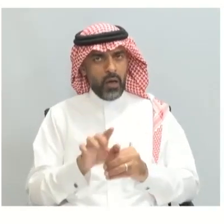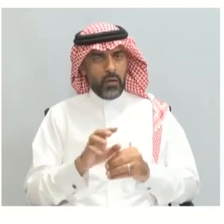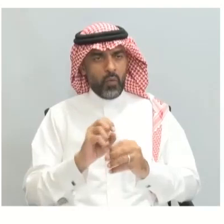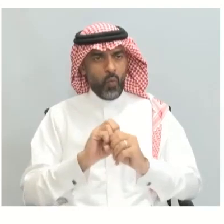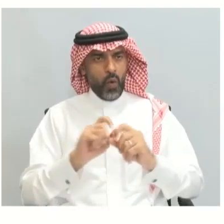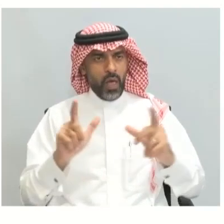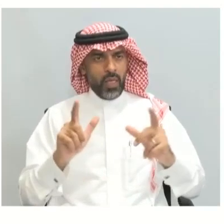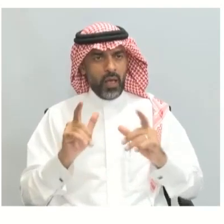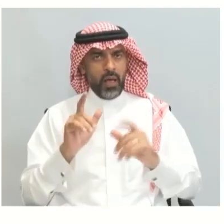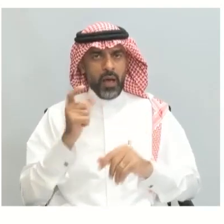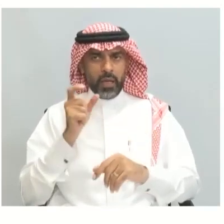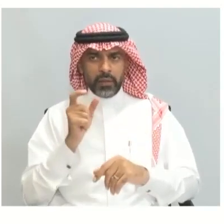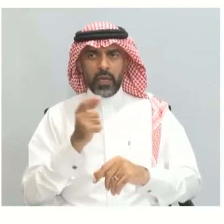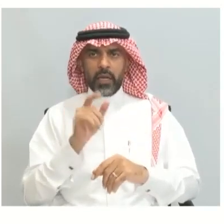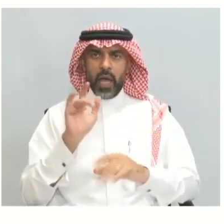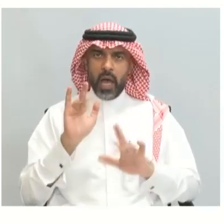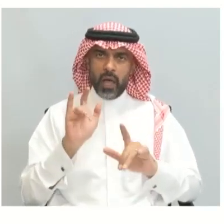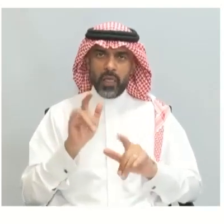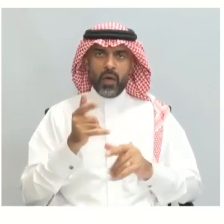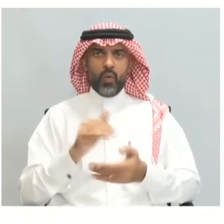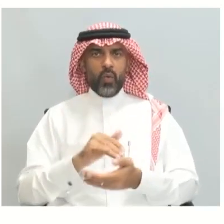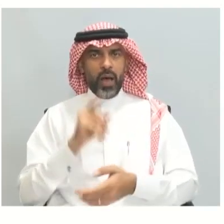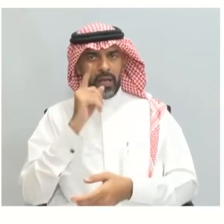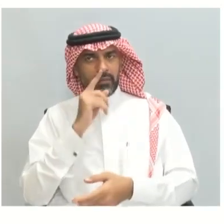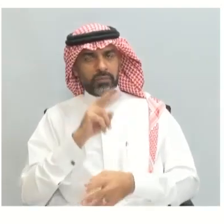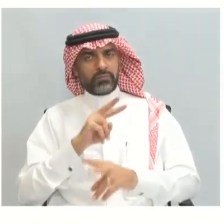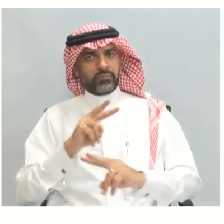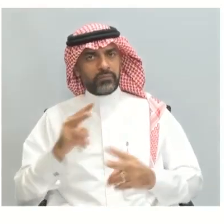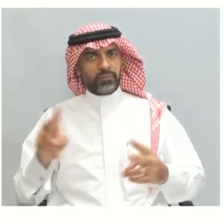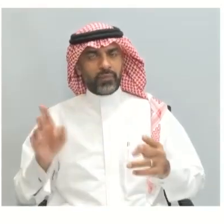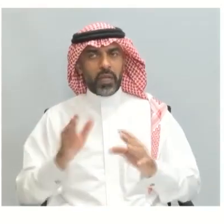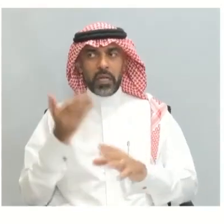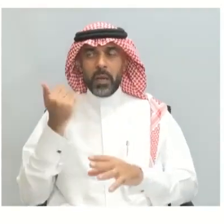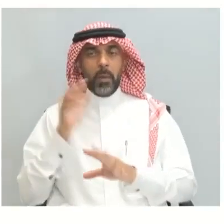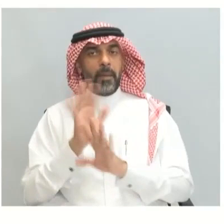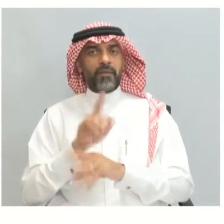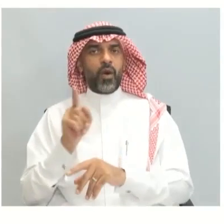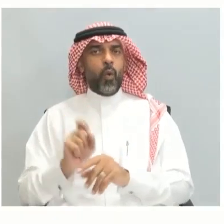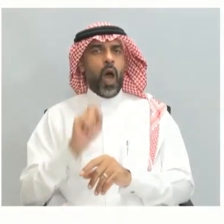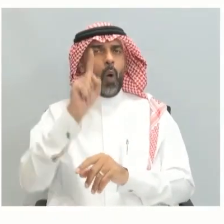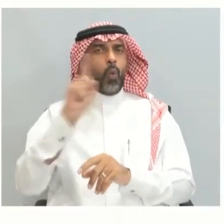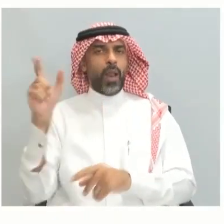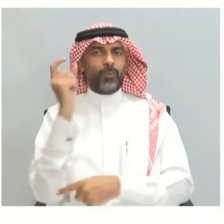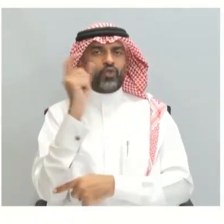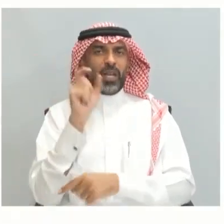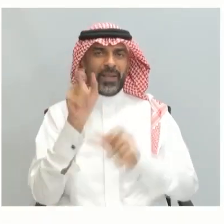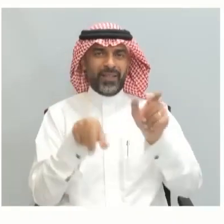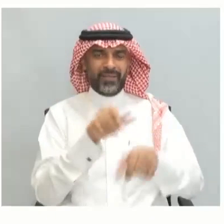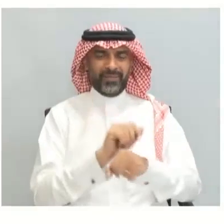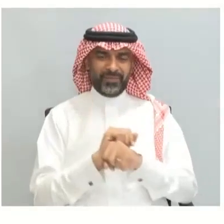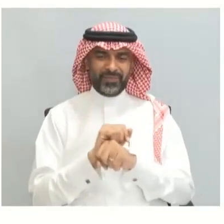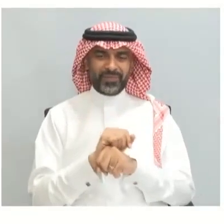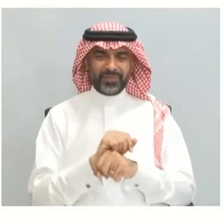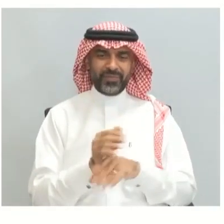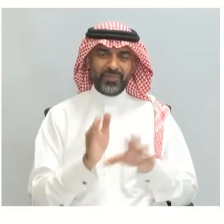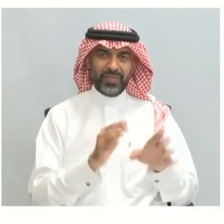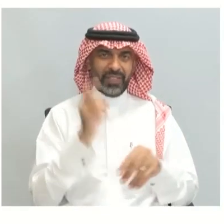البحار والانهار وال التي لم يسبقهم بها احد من العلماء وايضا ابنائي وبنات